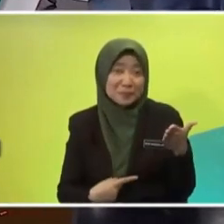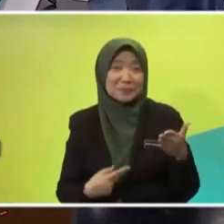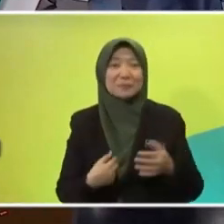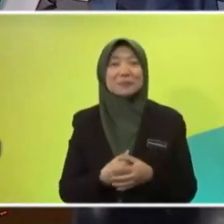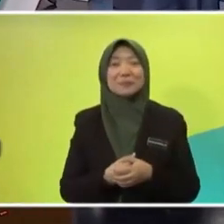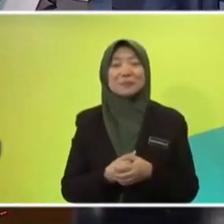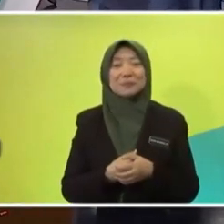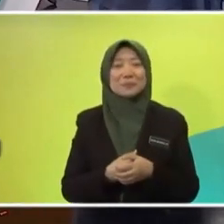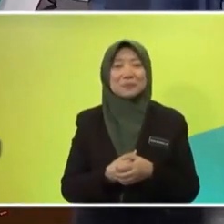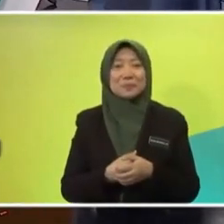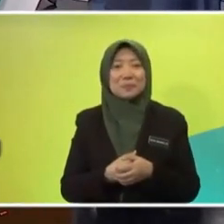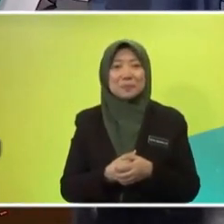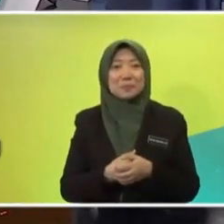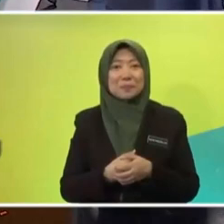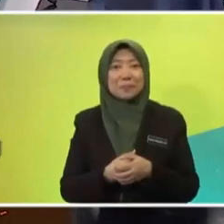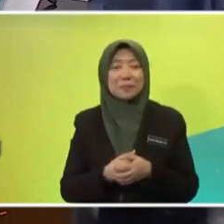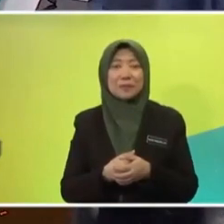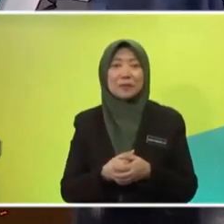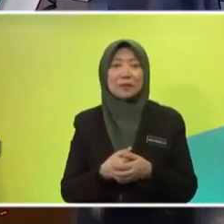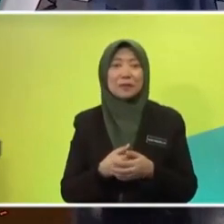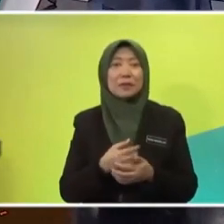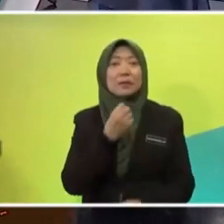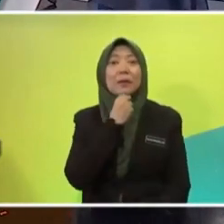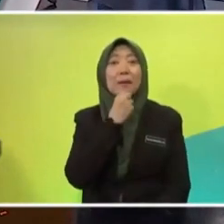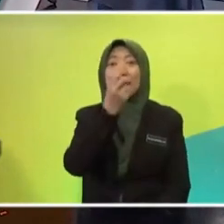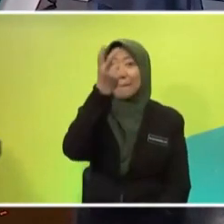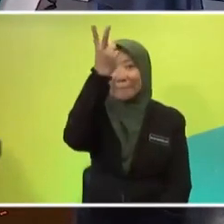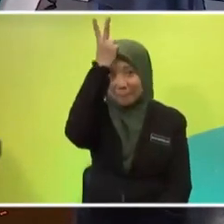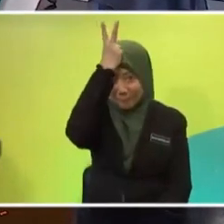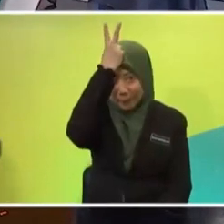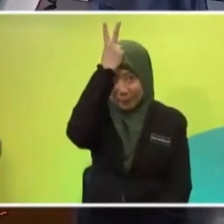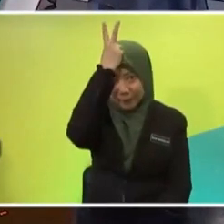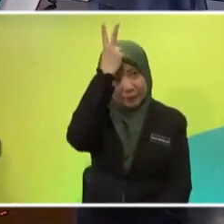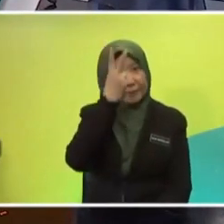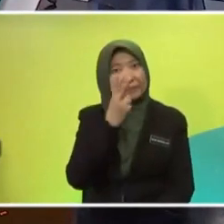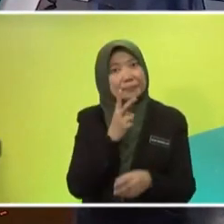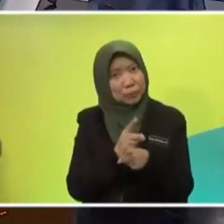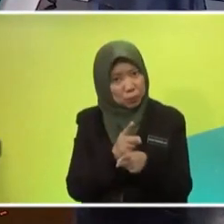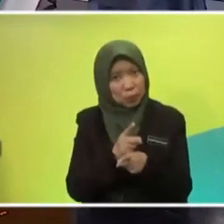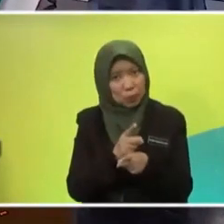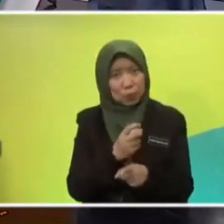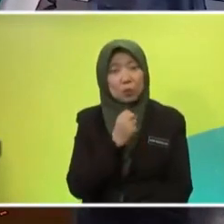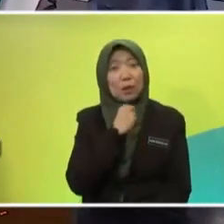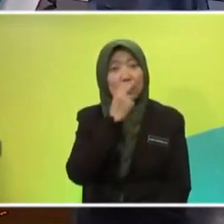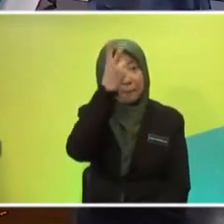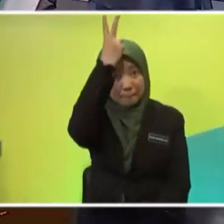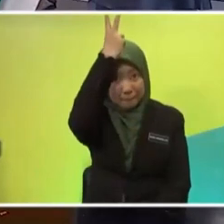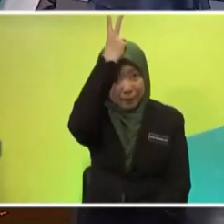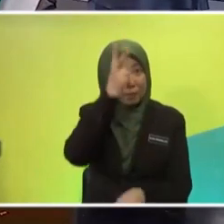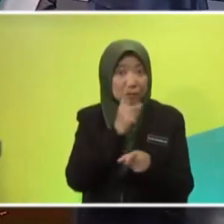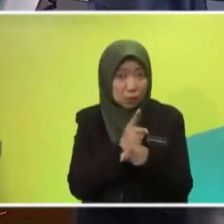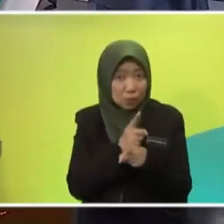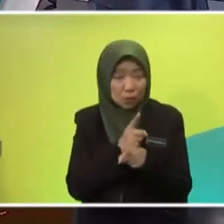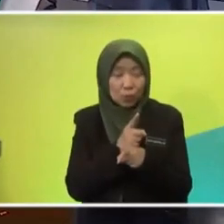apa dia. Kita ada haiwan kambing. Betul tak Cikgu? Kambing, ya betul. Tepat